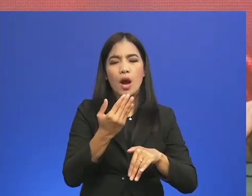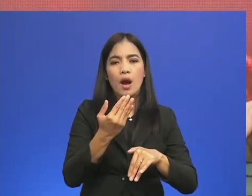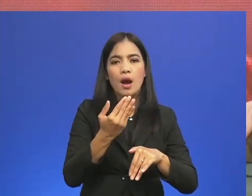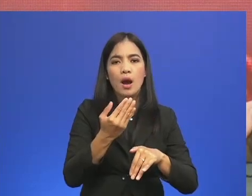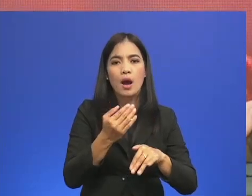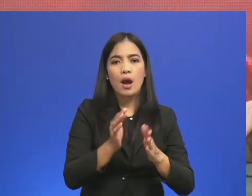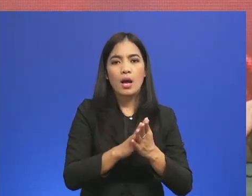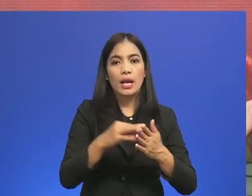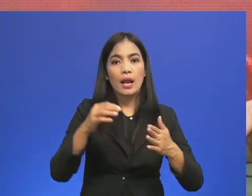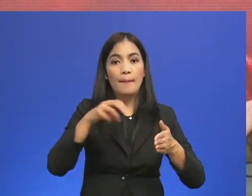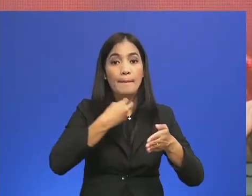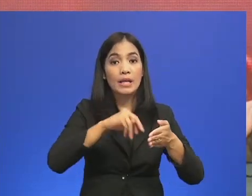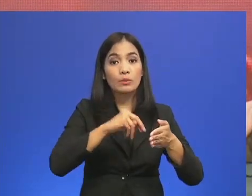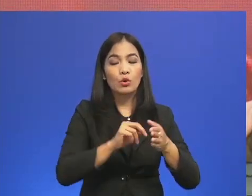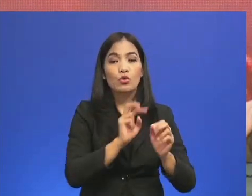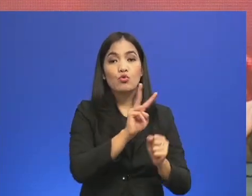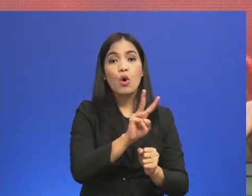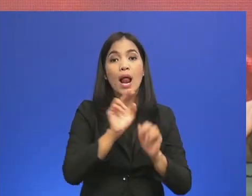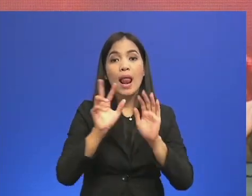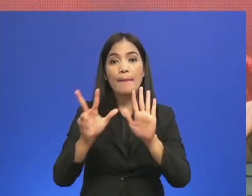Mazmur 28 ayat 8